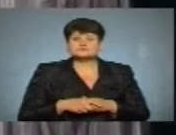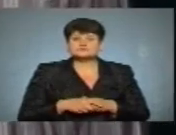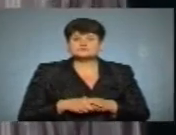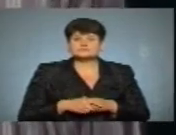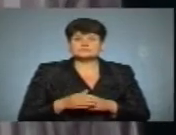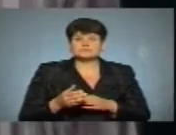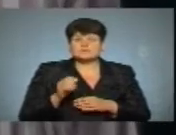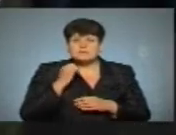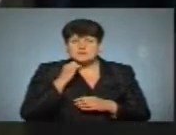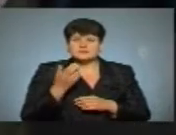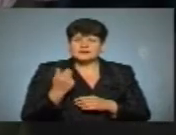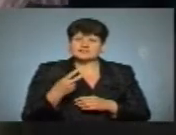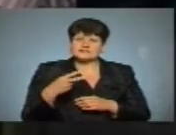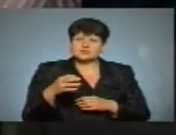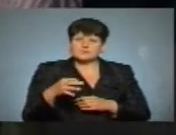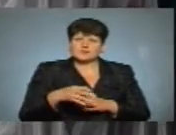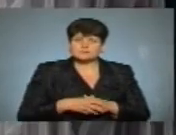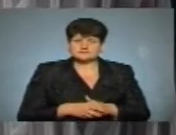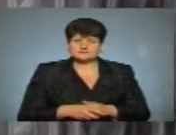Дай 20 копійок.